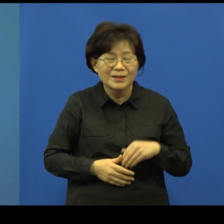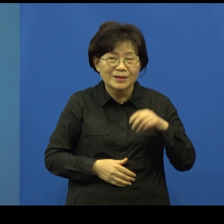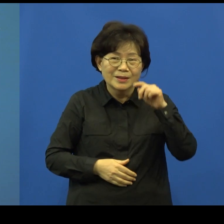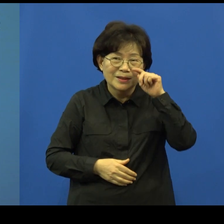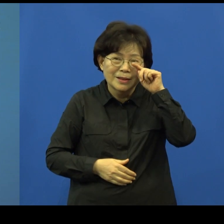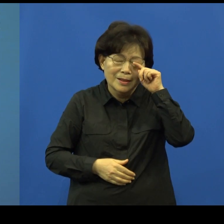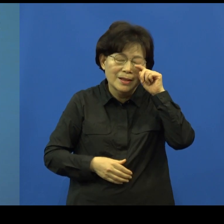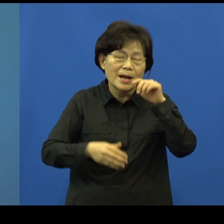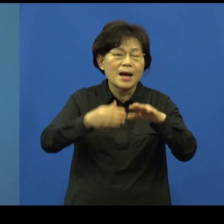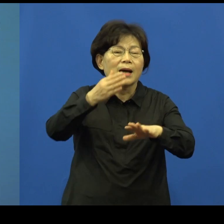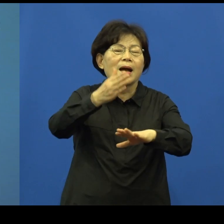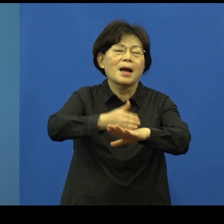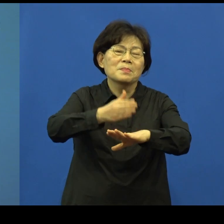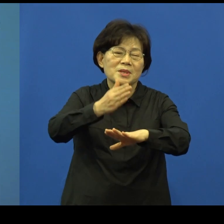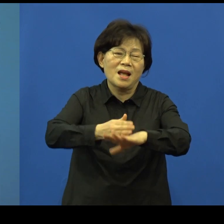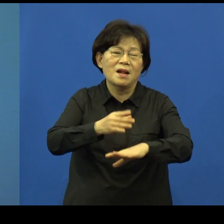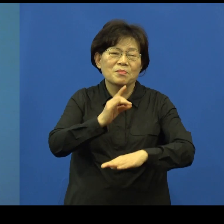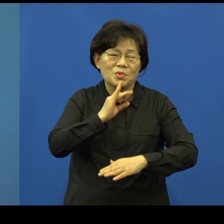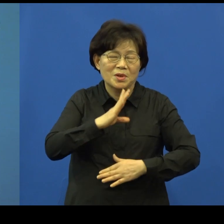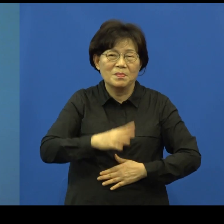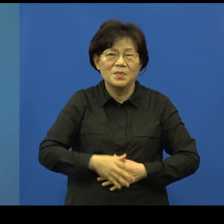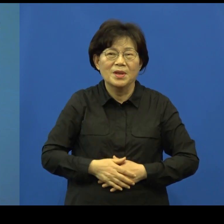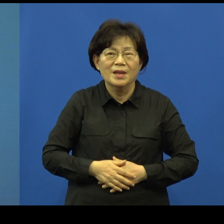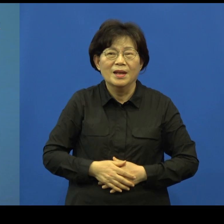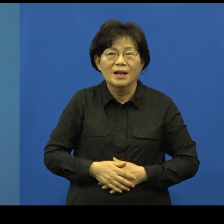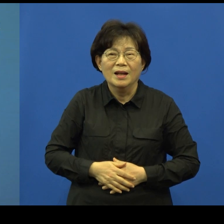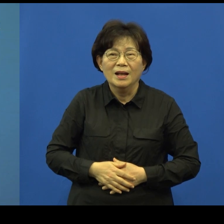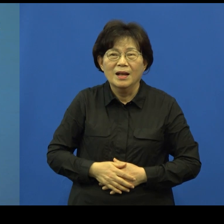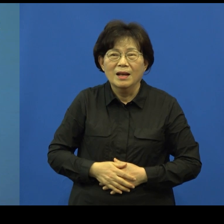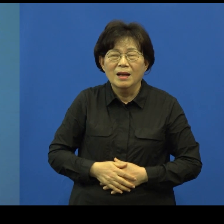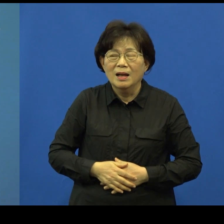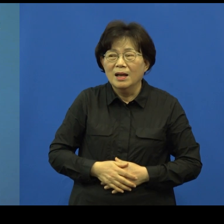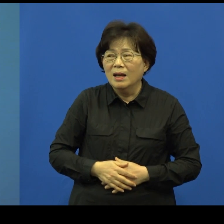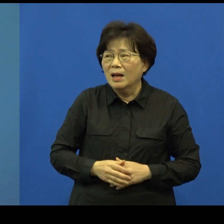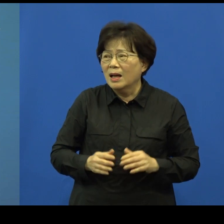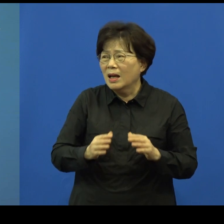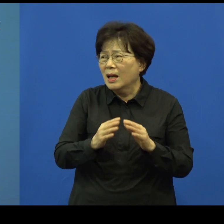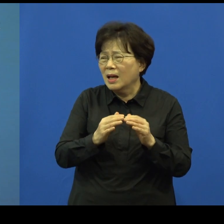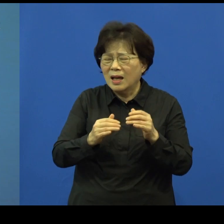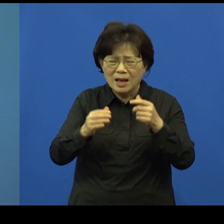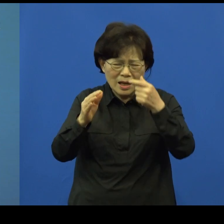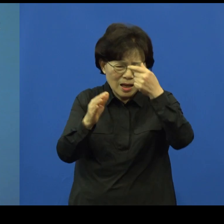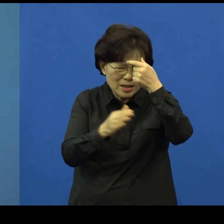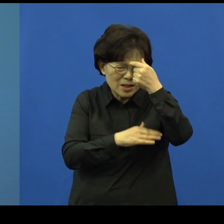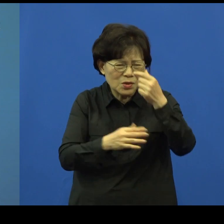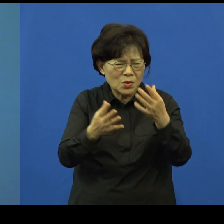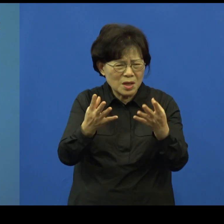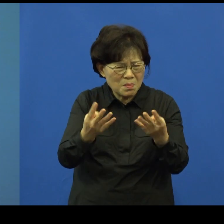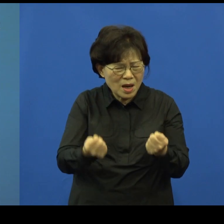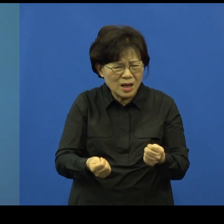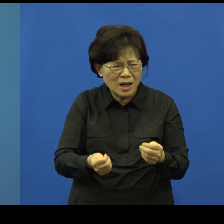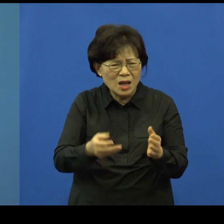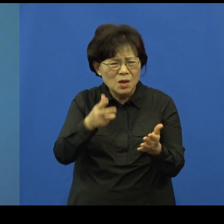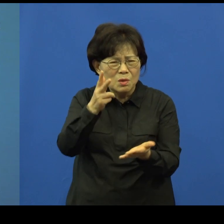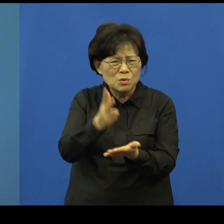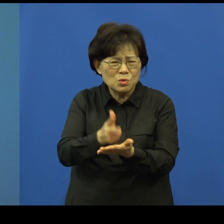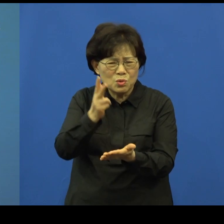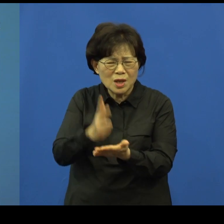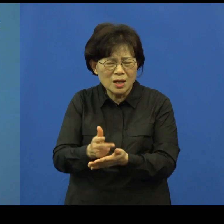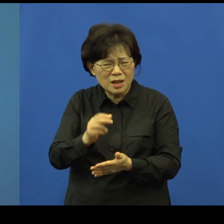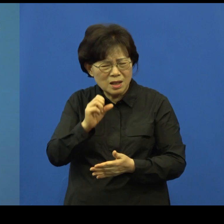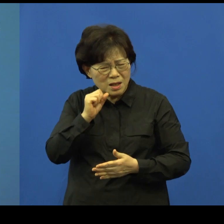이 감사할 거예요, 감사. 에이, 뭐 이렇게 사람들이 많아. 주차도 힘들고 말이야. 뭐, 좀 적게 와야